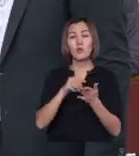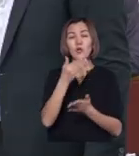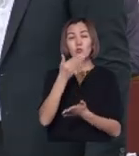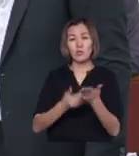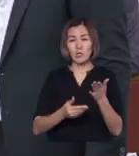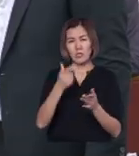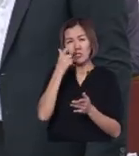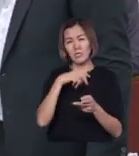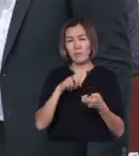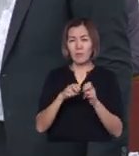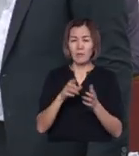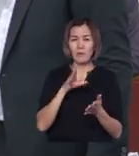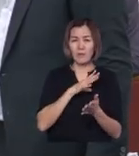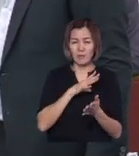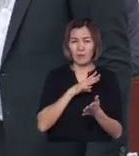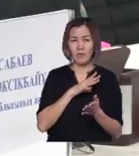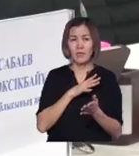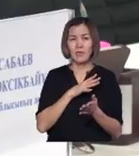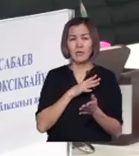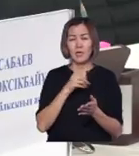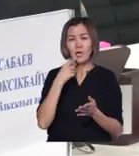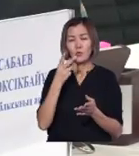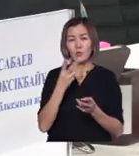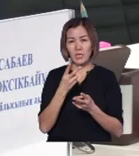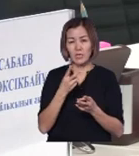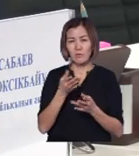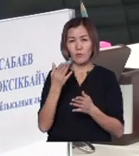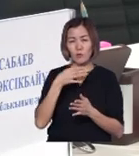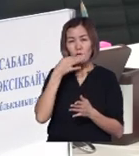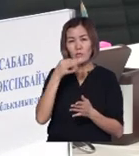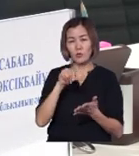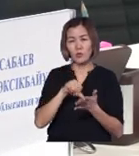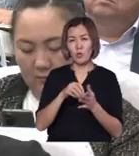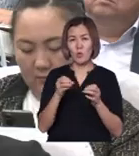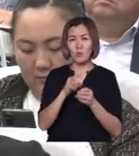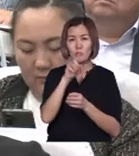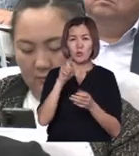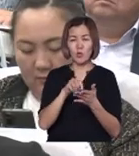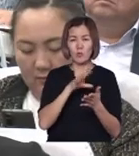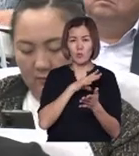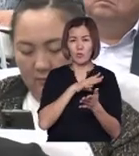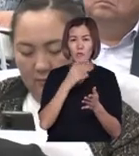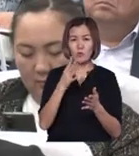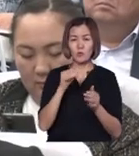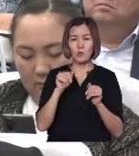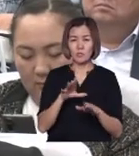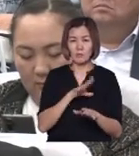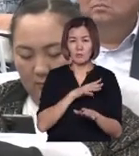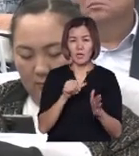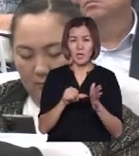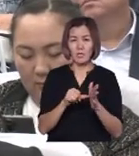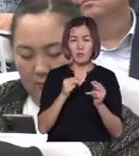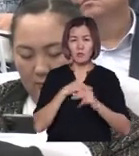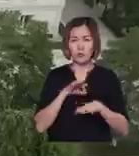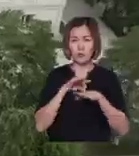жеке мәселелерге қатысты. Айта кету керек, өткен жылы есептік жиында әкімге 10 сұрақ қойылған. Төртеуі шешімін тапты,